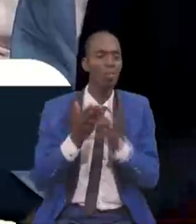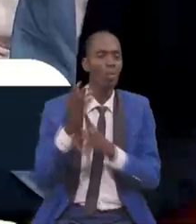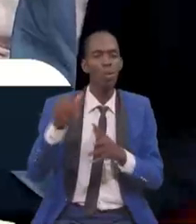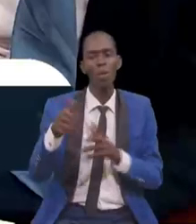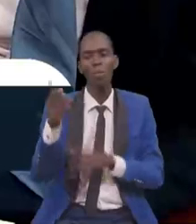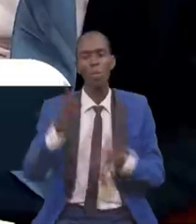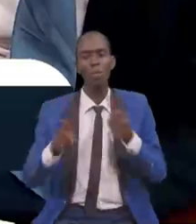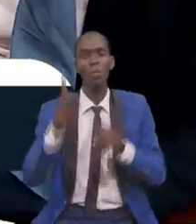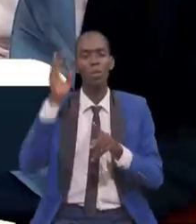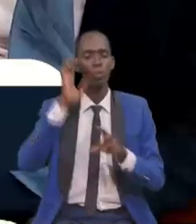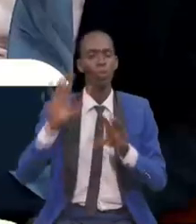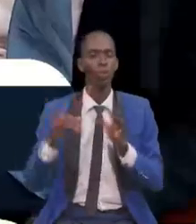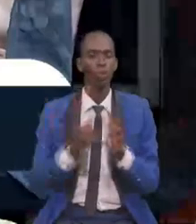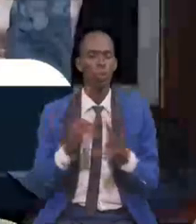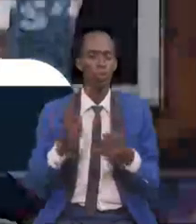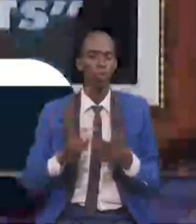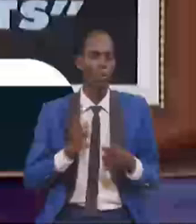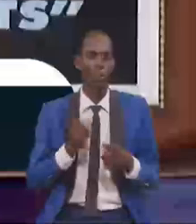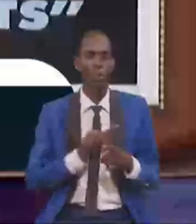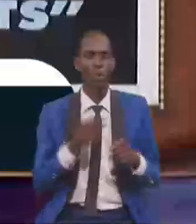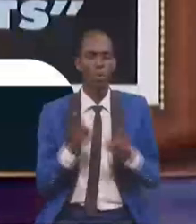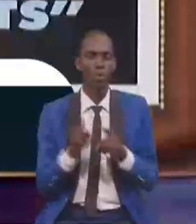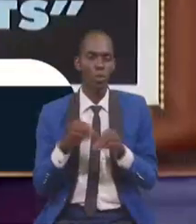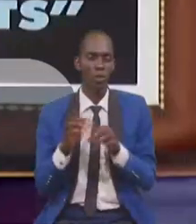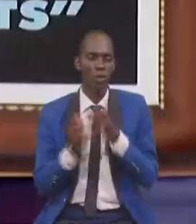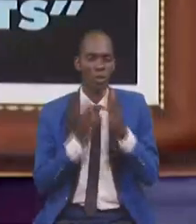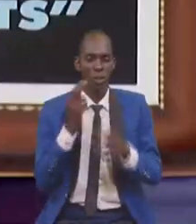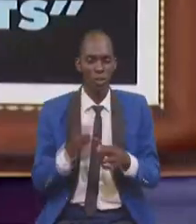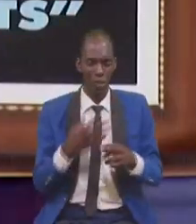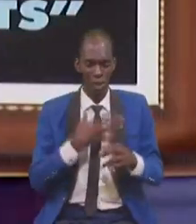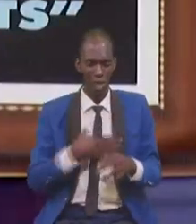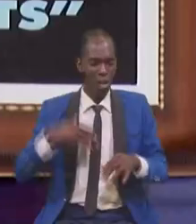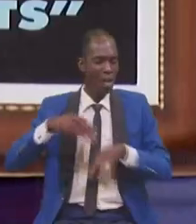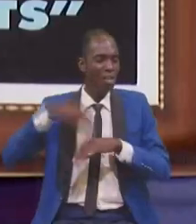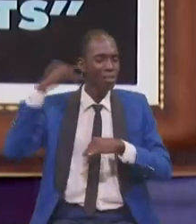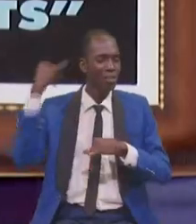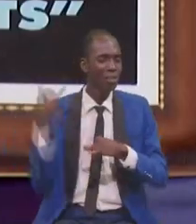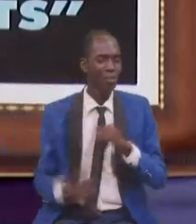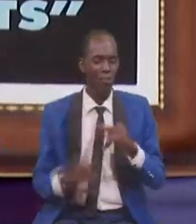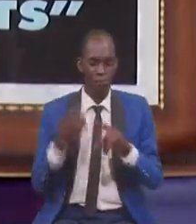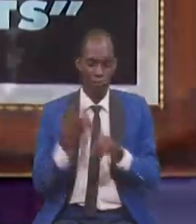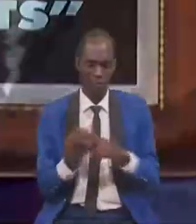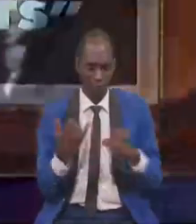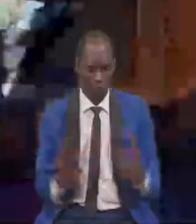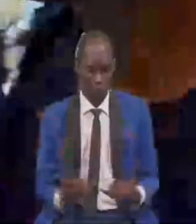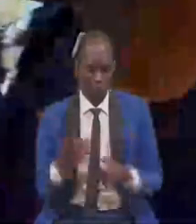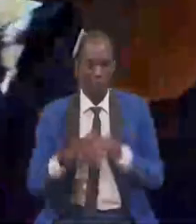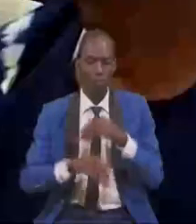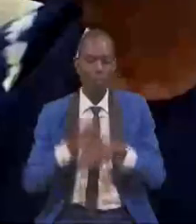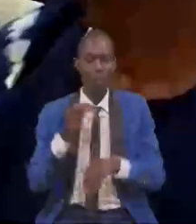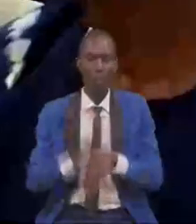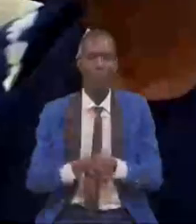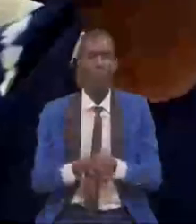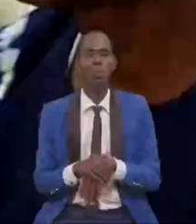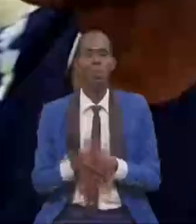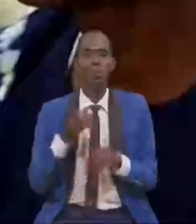nous. Et finalement, à partir de ce soir, je dis, finalement, à partir de ce soir, dans